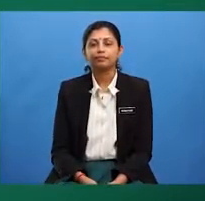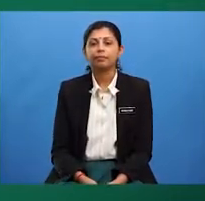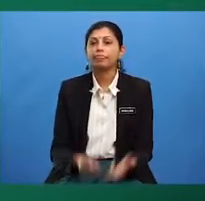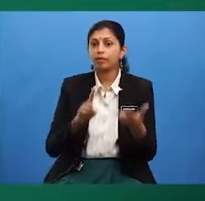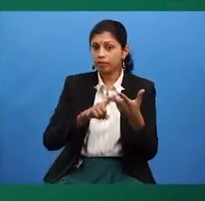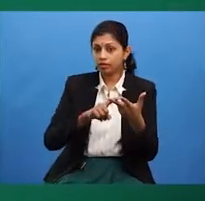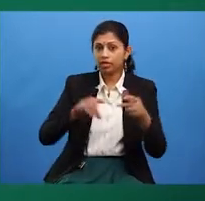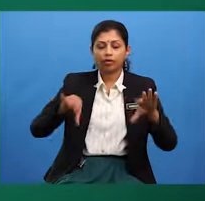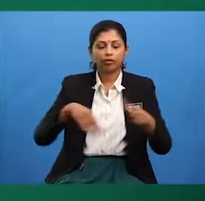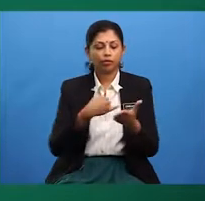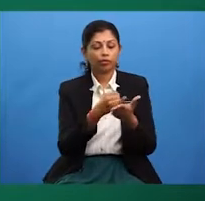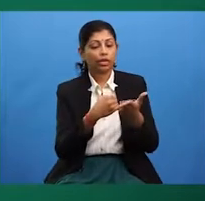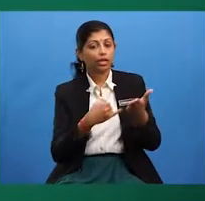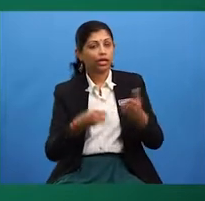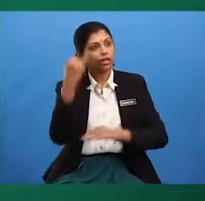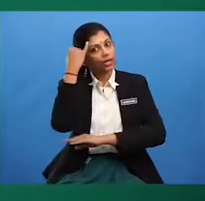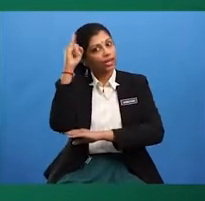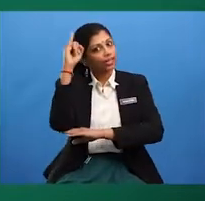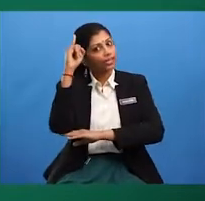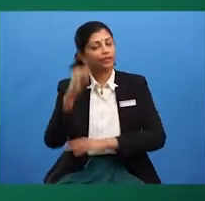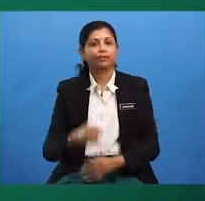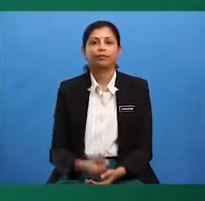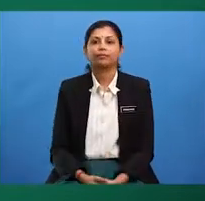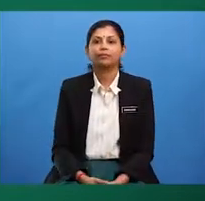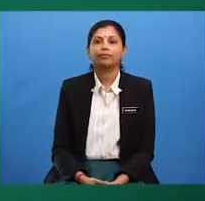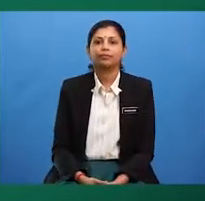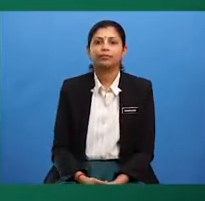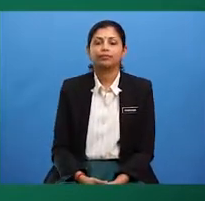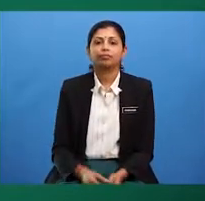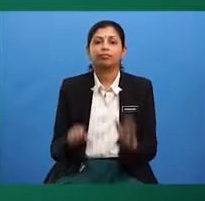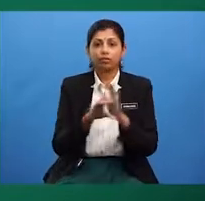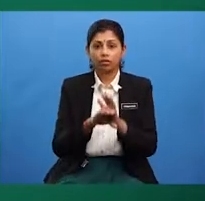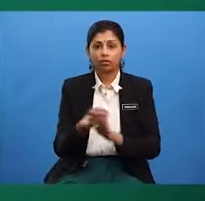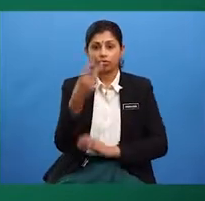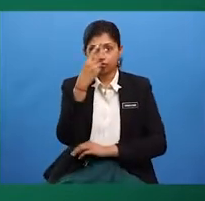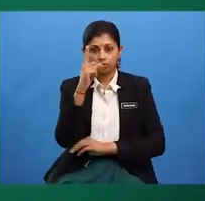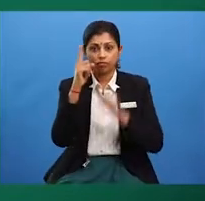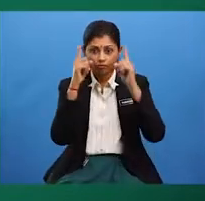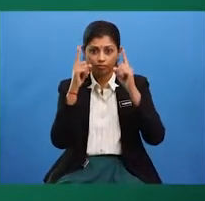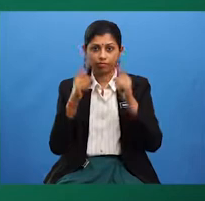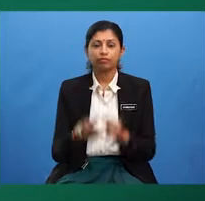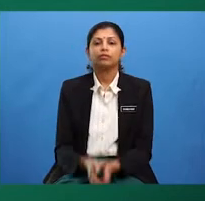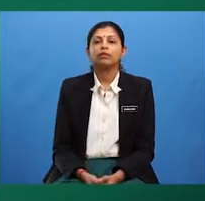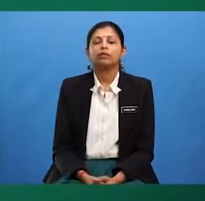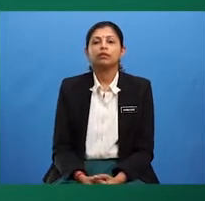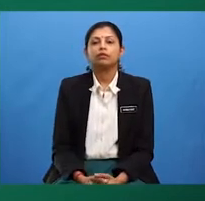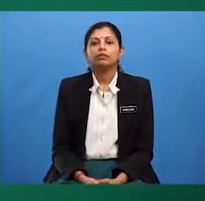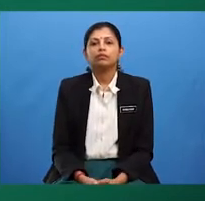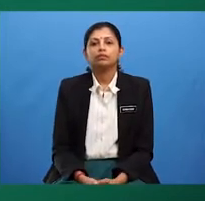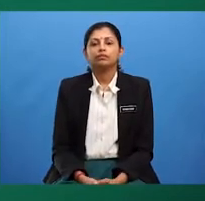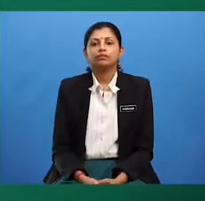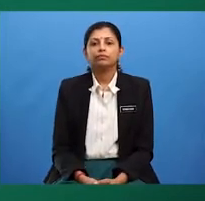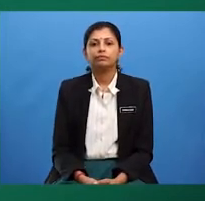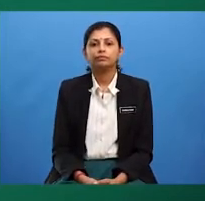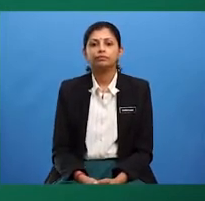Langkah ketiga, membuat lakaran idea. Ini adalah contoh lakaran idea yang cikgu